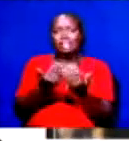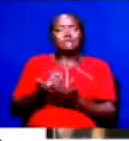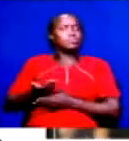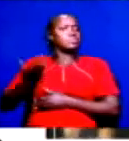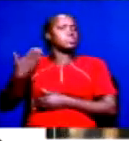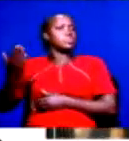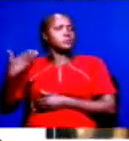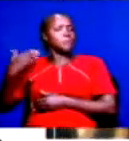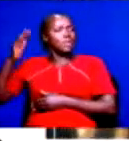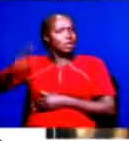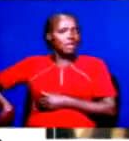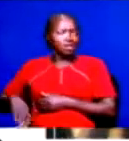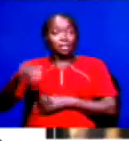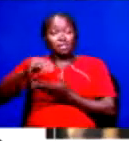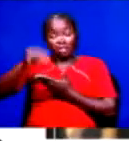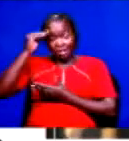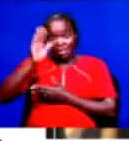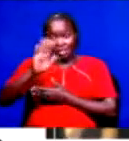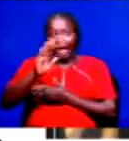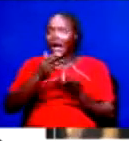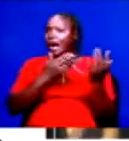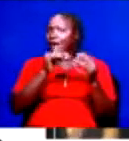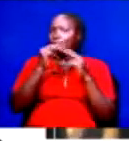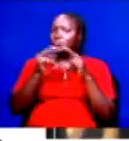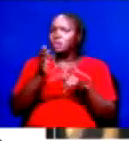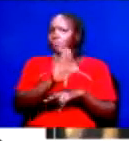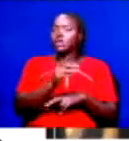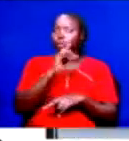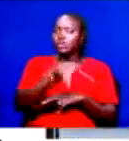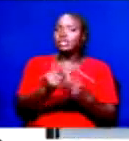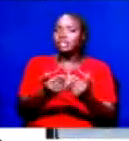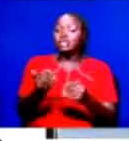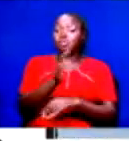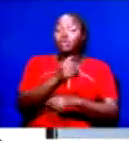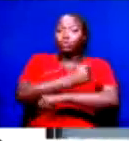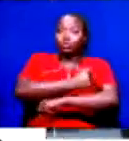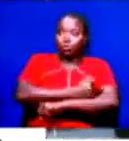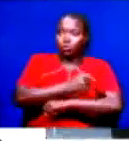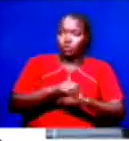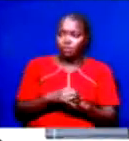studies. I really hope that peace will be restored here so that the children can go back to school.